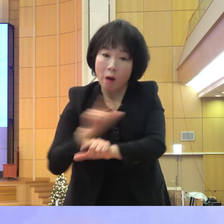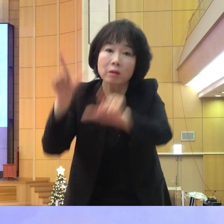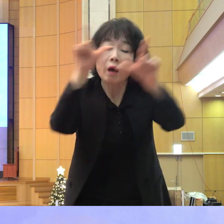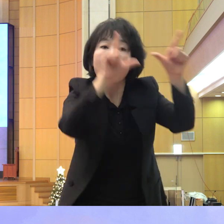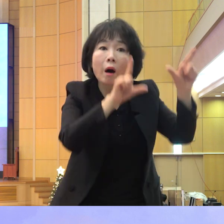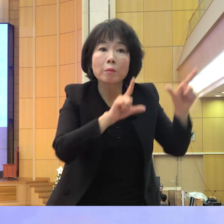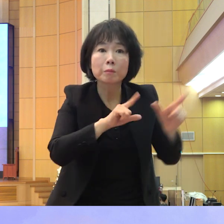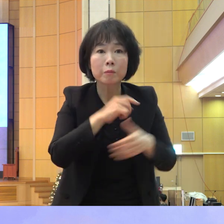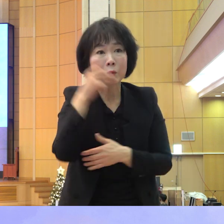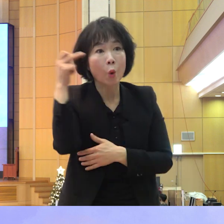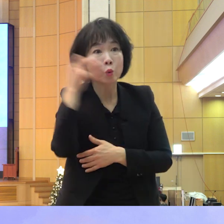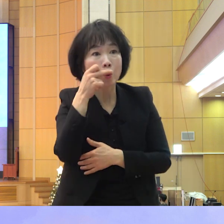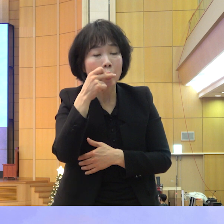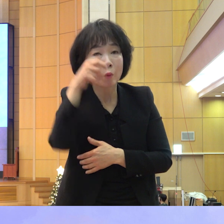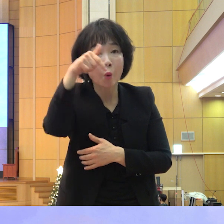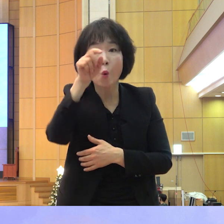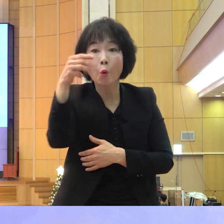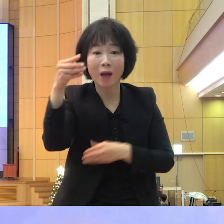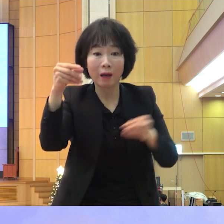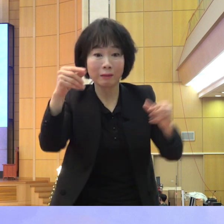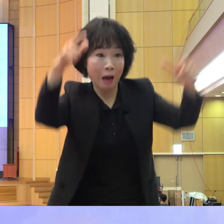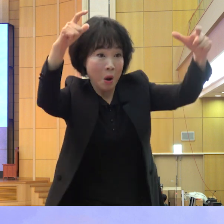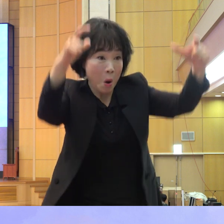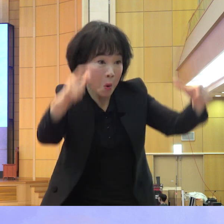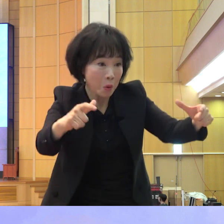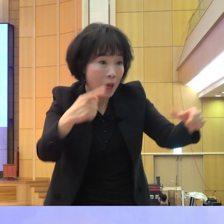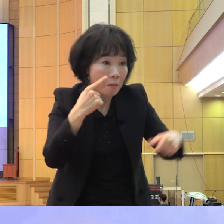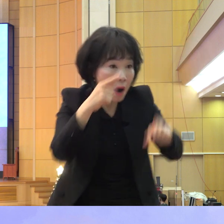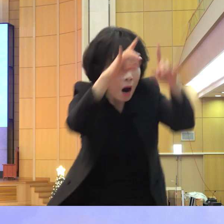소돔 고모라가 무슨 성이야?